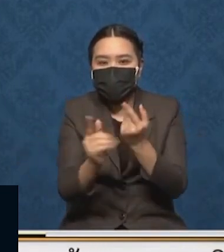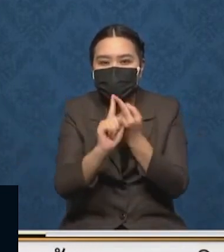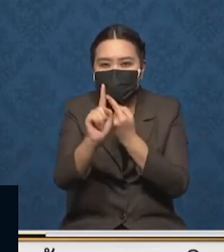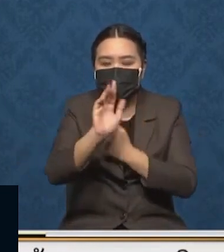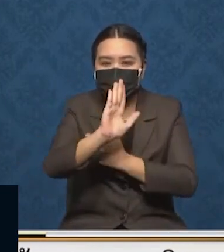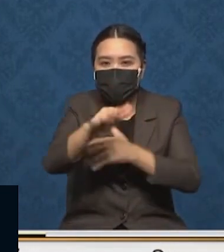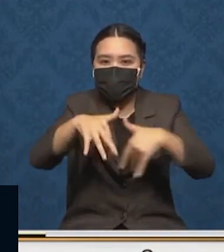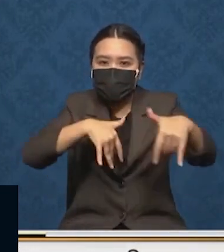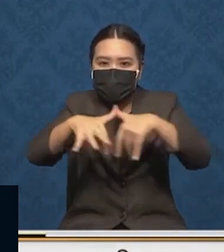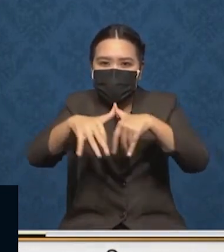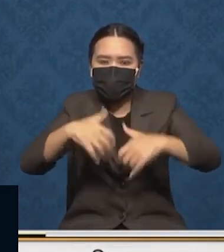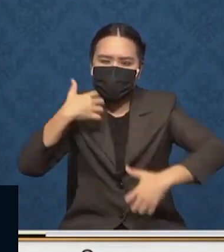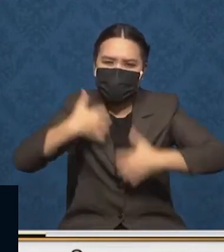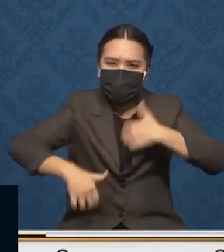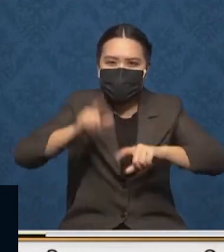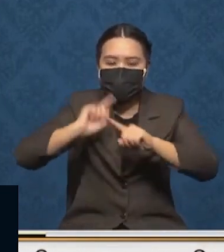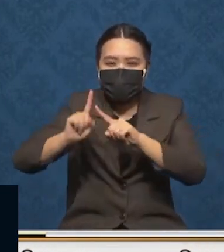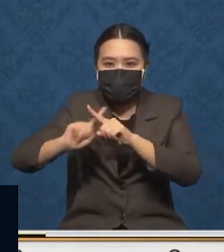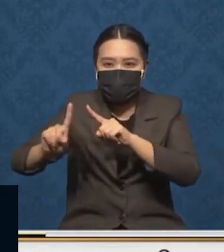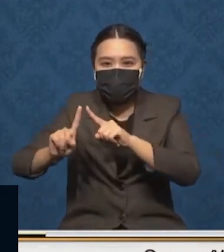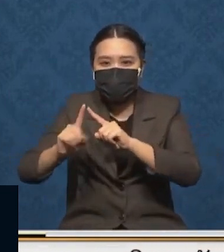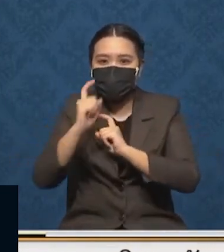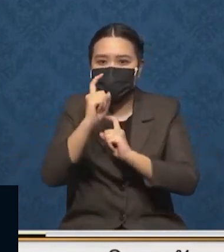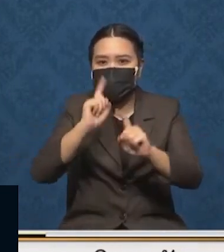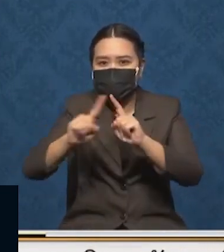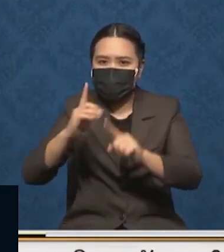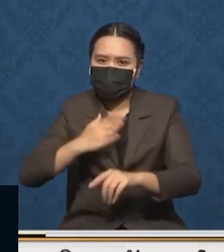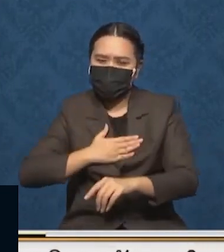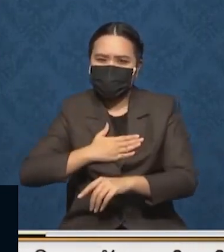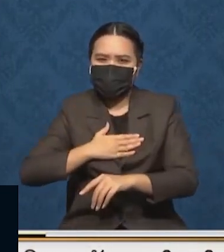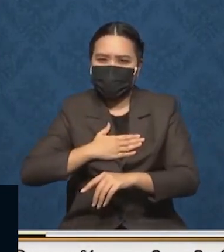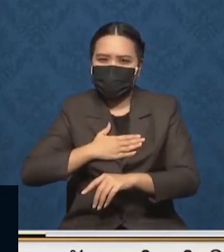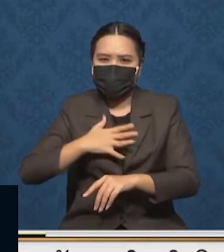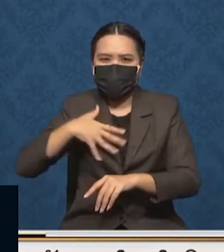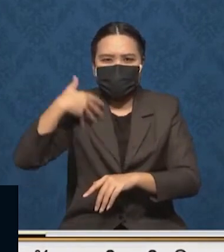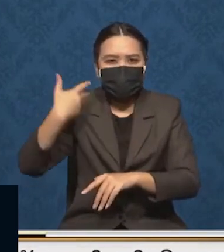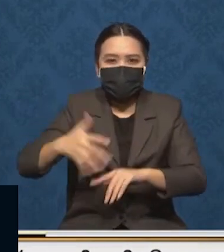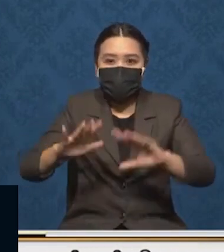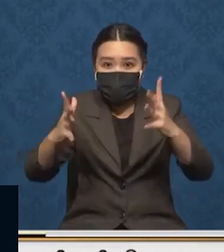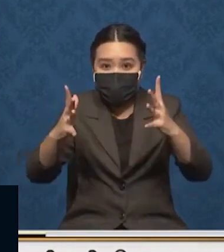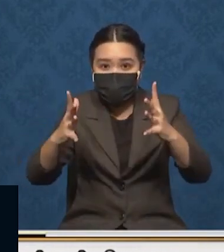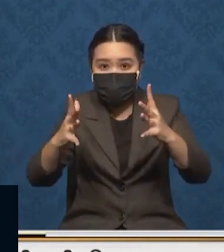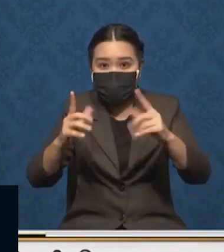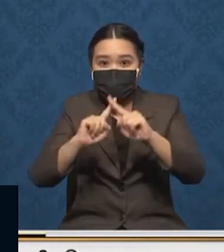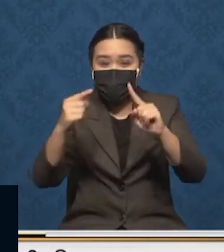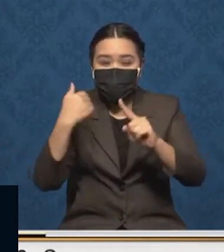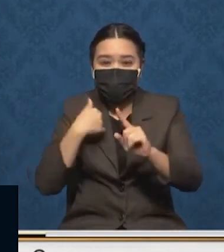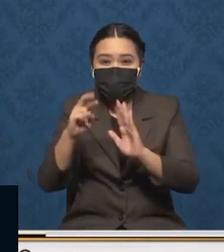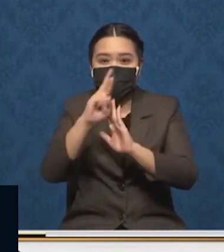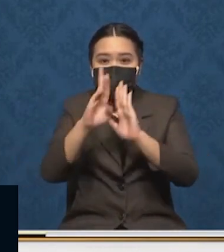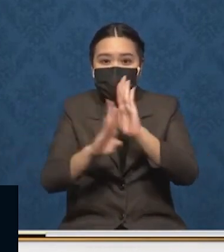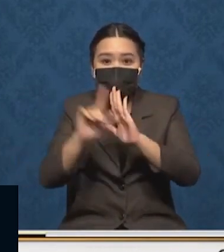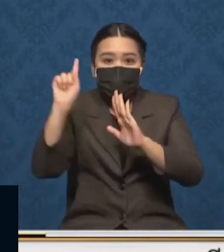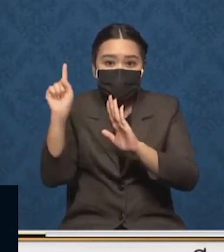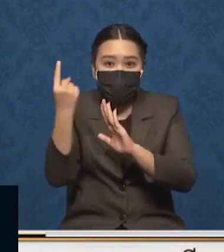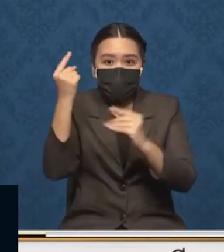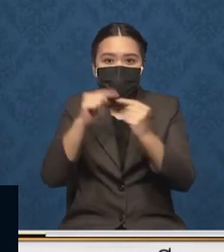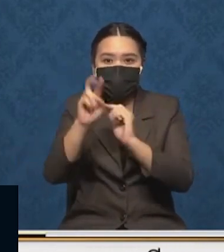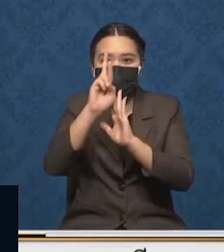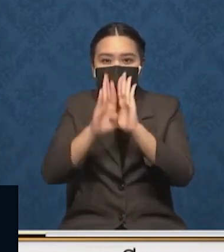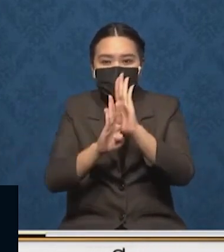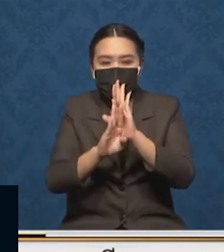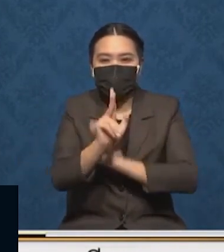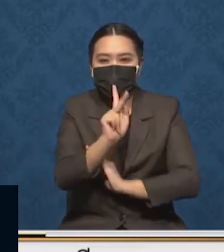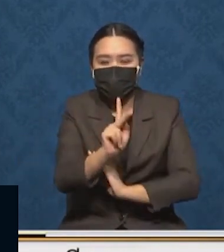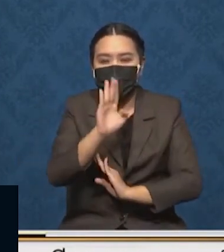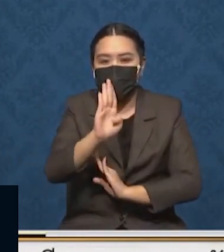กอยู่ในภาวะยากลำบากอยู่ในพื้นที่เสี่ยงภัยนี่ผมไม่ติดใจเลยครับแต่ไปออกระเบียบอีกฉบับนึงครับเรียกว่าระเบียบกบส